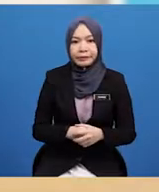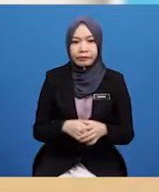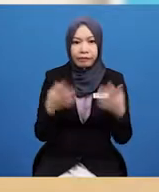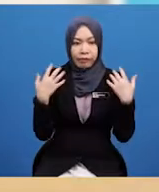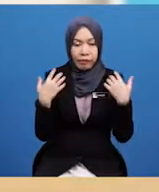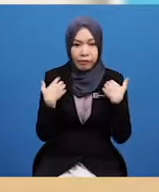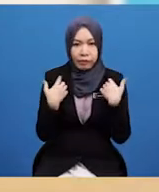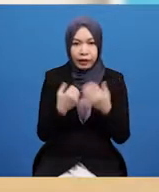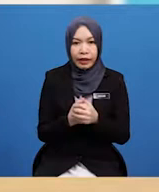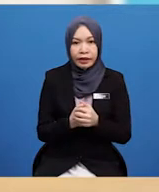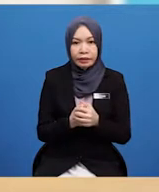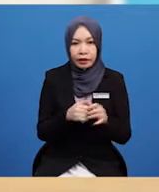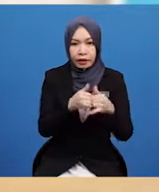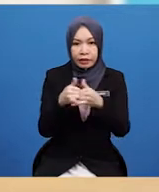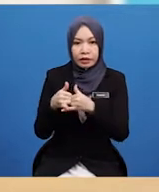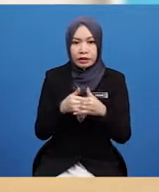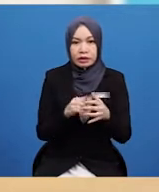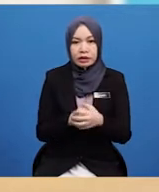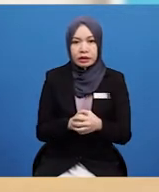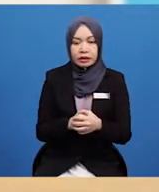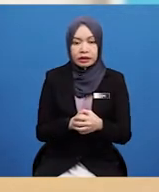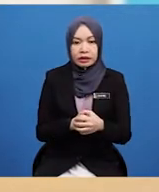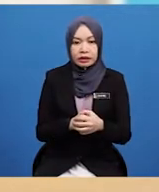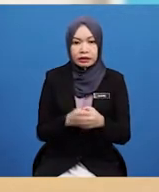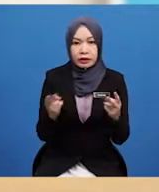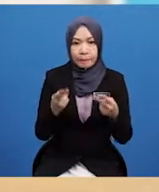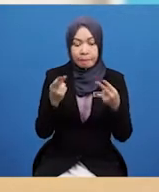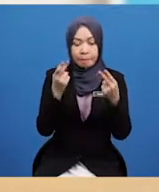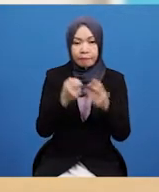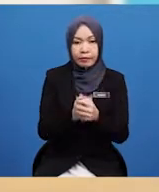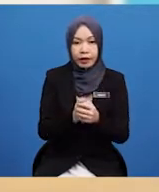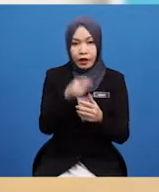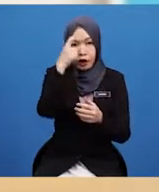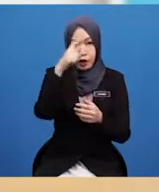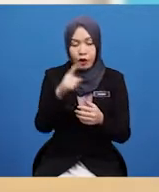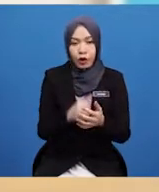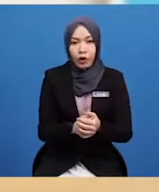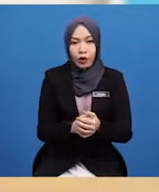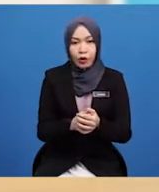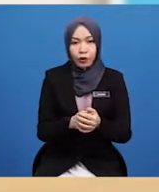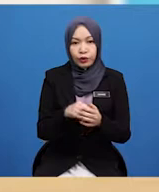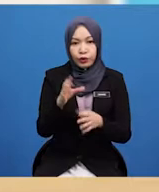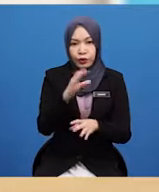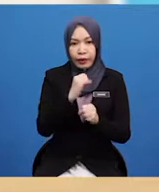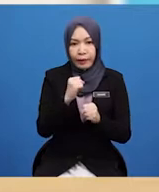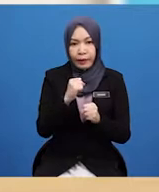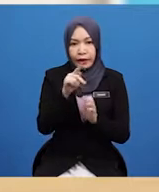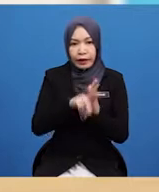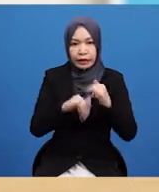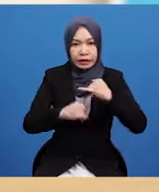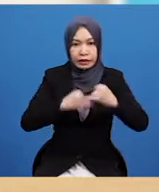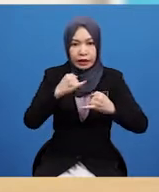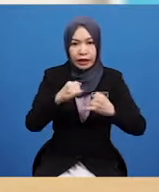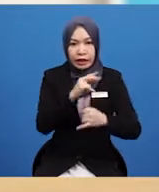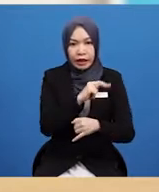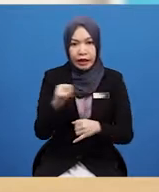Penglibatan Amerika Syarikat dalam perang ini telah membawa kejayaan kepada pakatan bertiga,